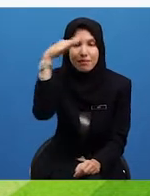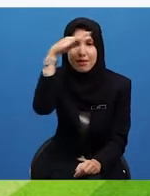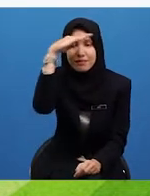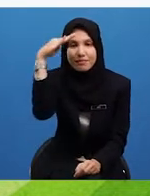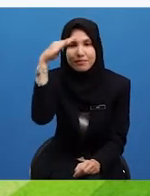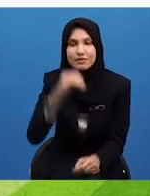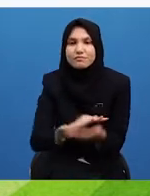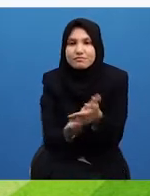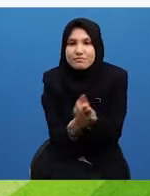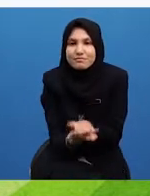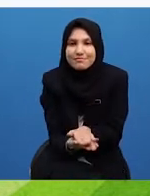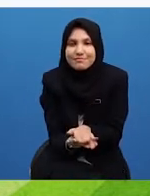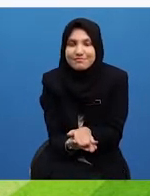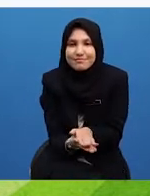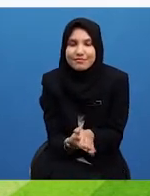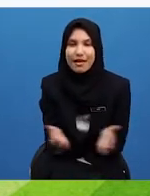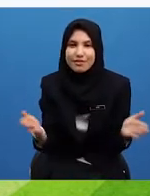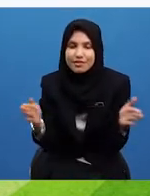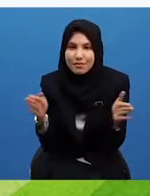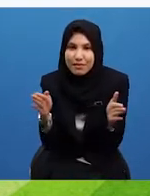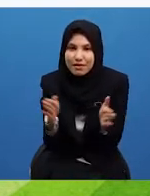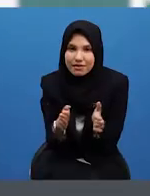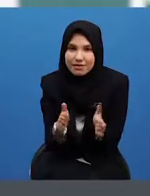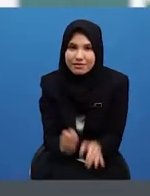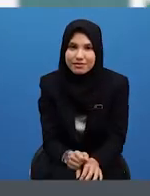menjadi semakin kecil